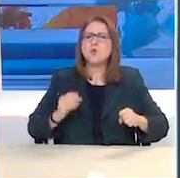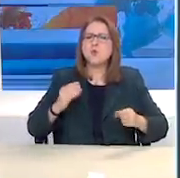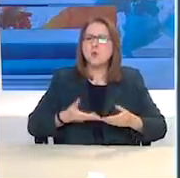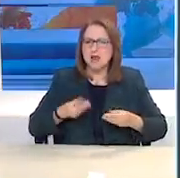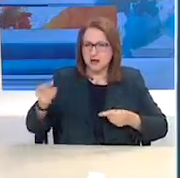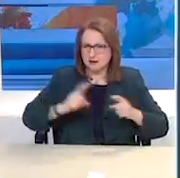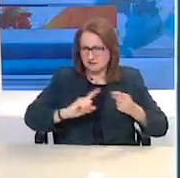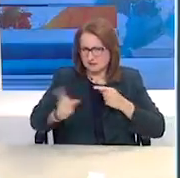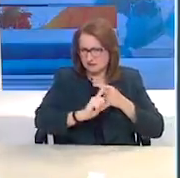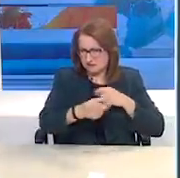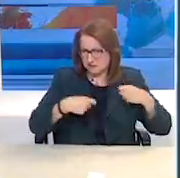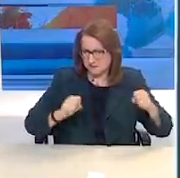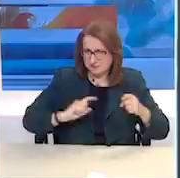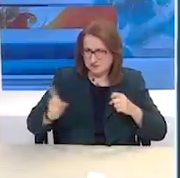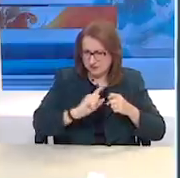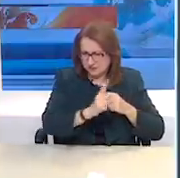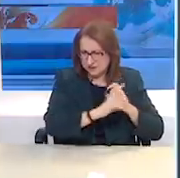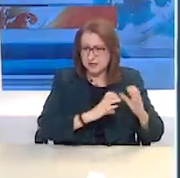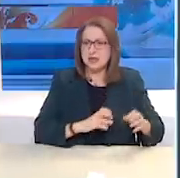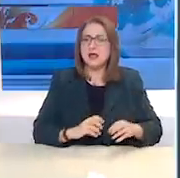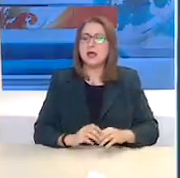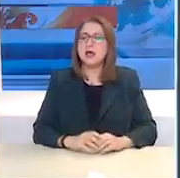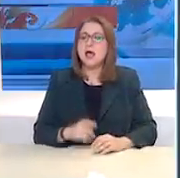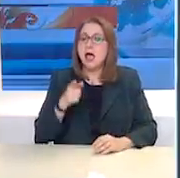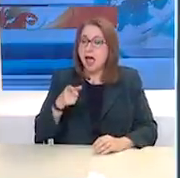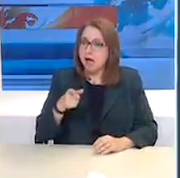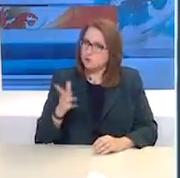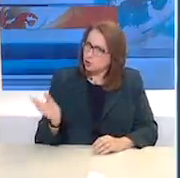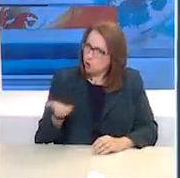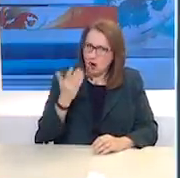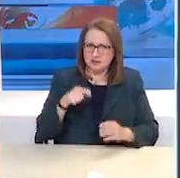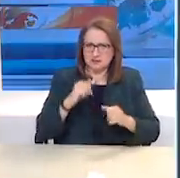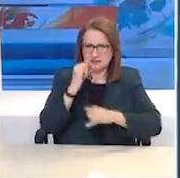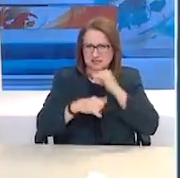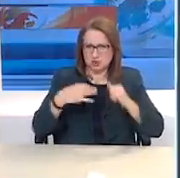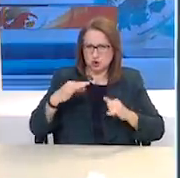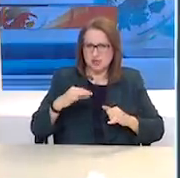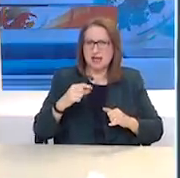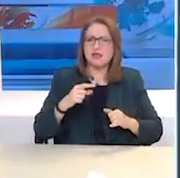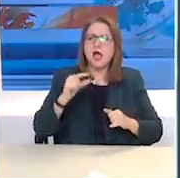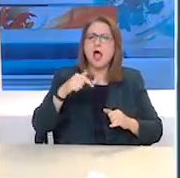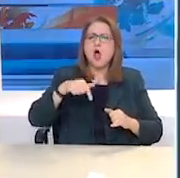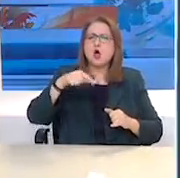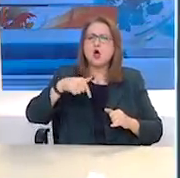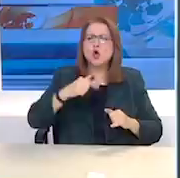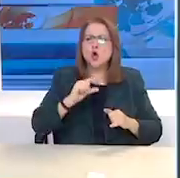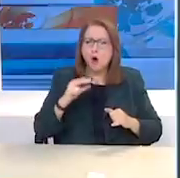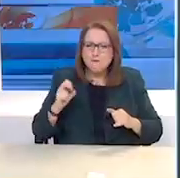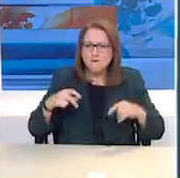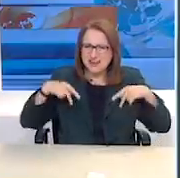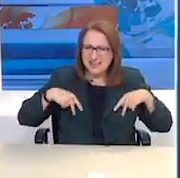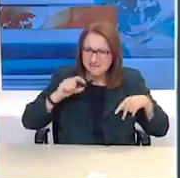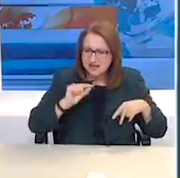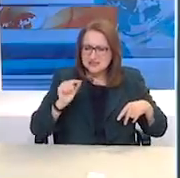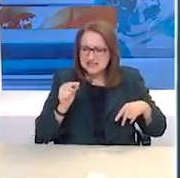βήμα που συμπληρώνει τις υπηρεσίες που υλοποιούνται ήδη από το gov.gr μέσω του υπολογιστή του κινητού και αφορά συμπολίτες μας οι